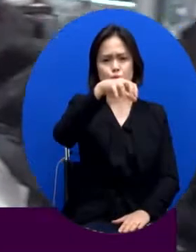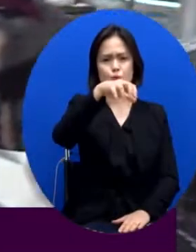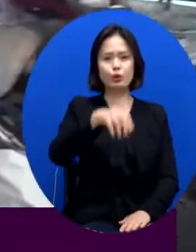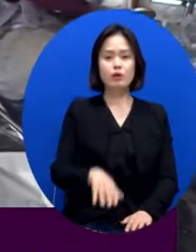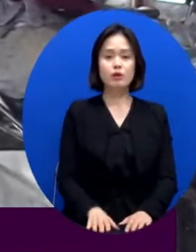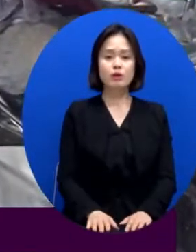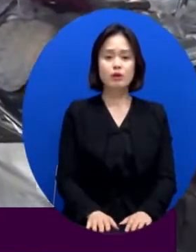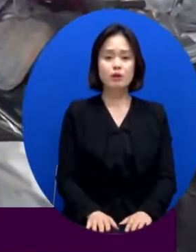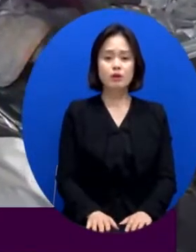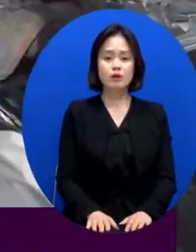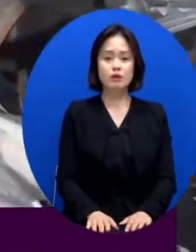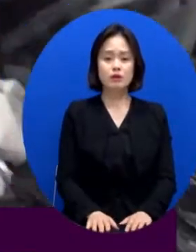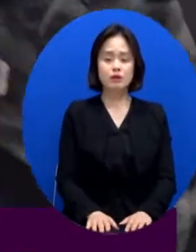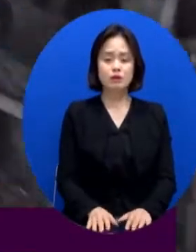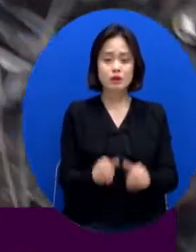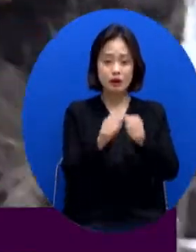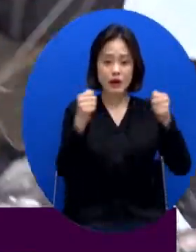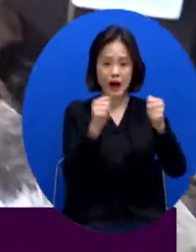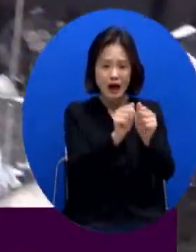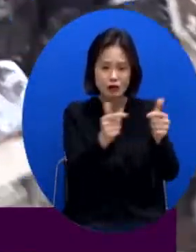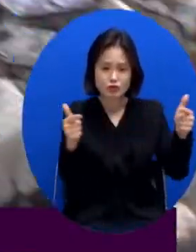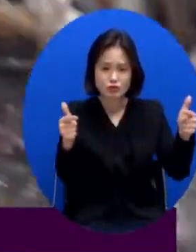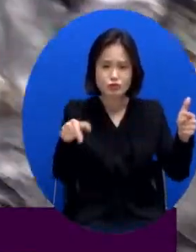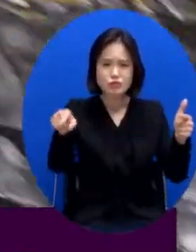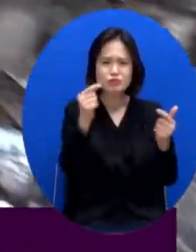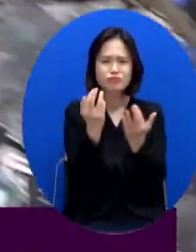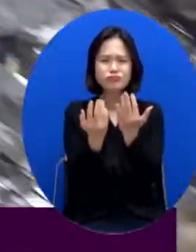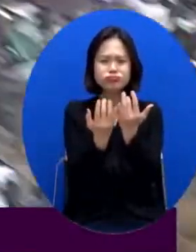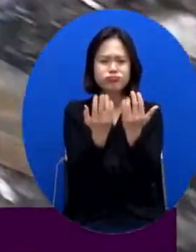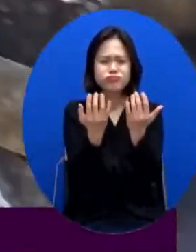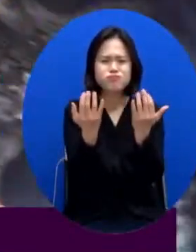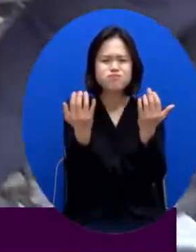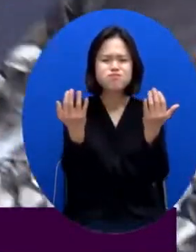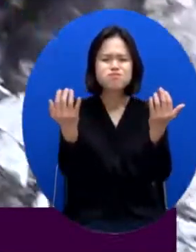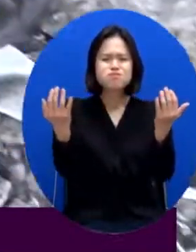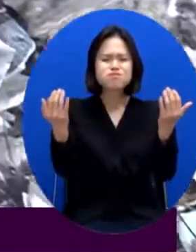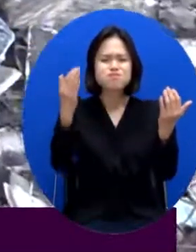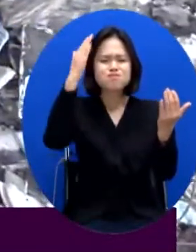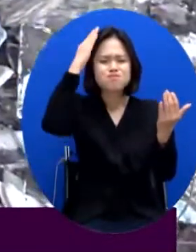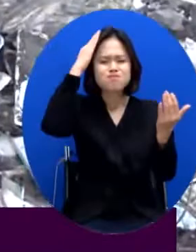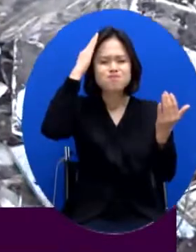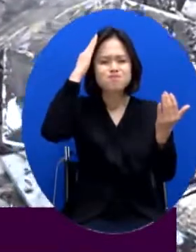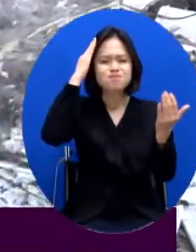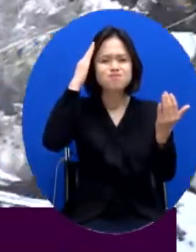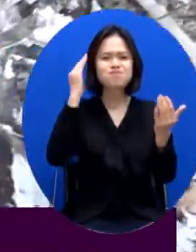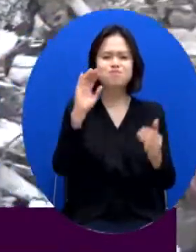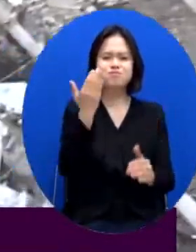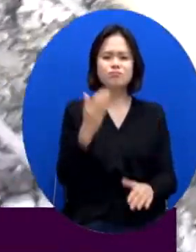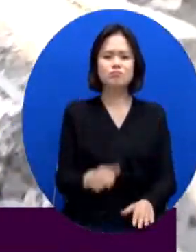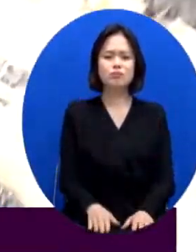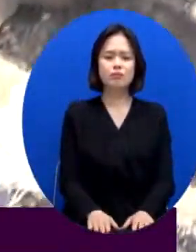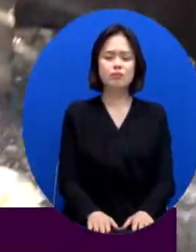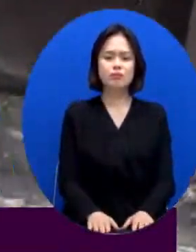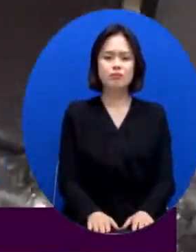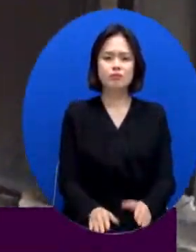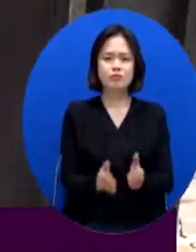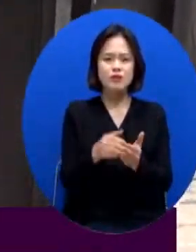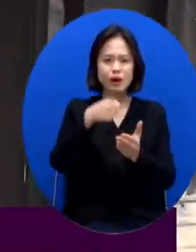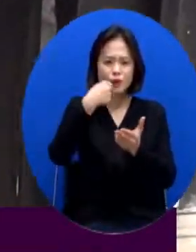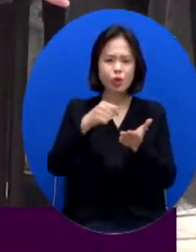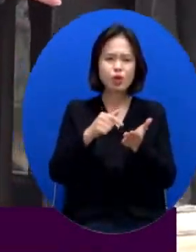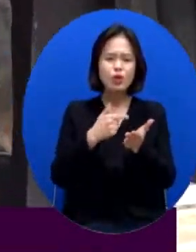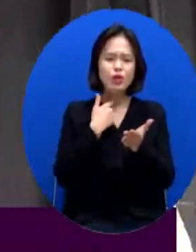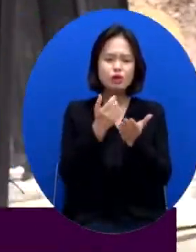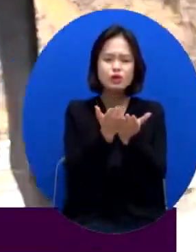가구들을 비롯해서 모든 것이 녹아내린 모습들을 확인할 수가 있습니다. 이곳에 이렇게 접시들도 보이시죠? 저